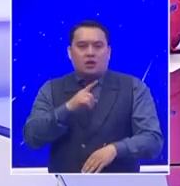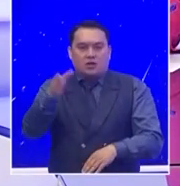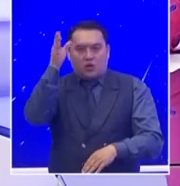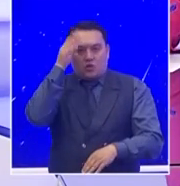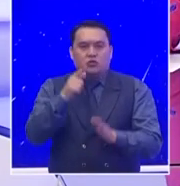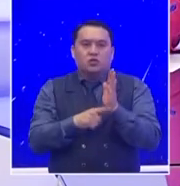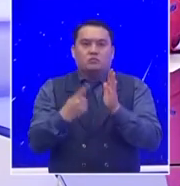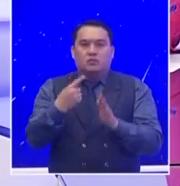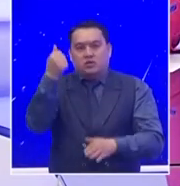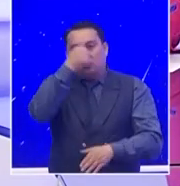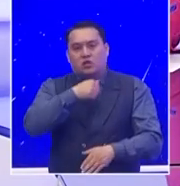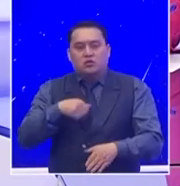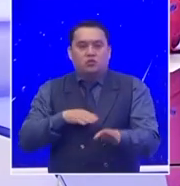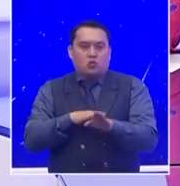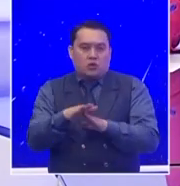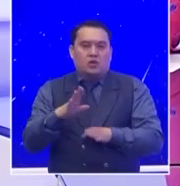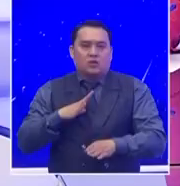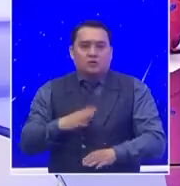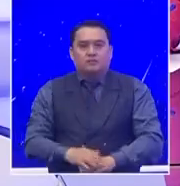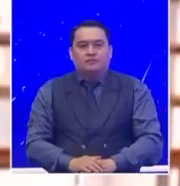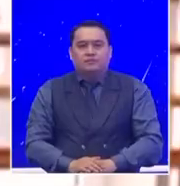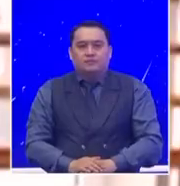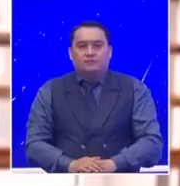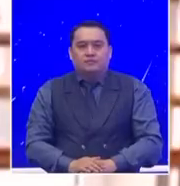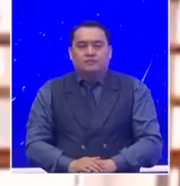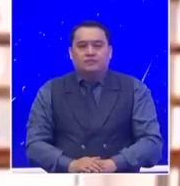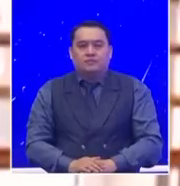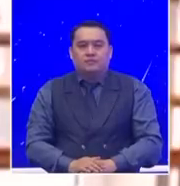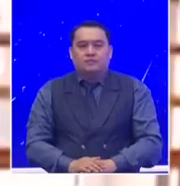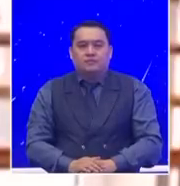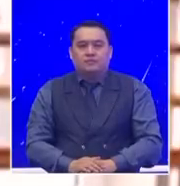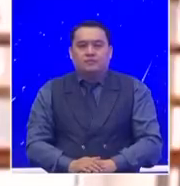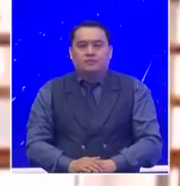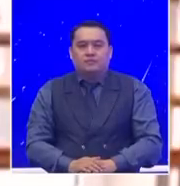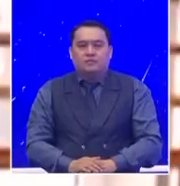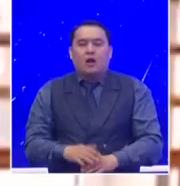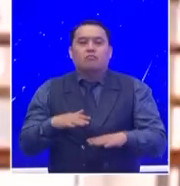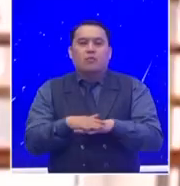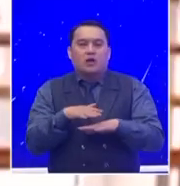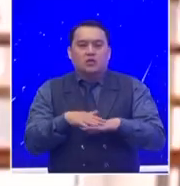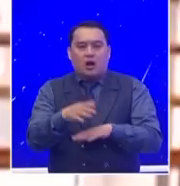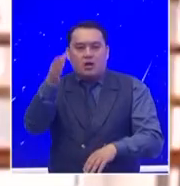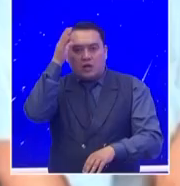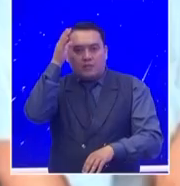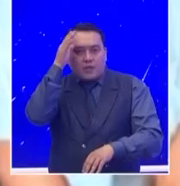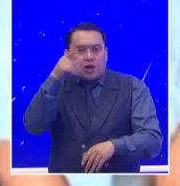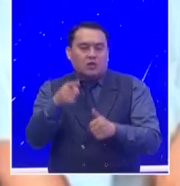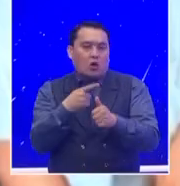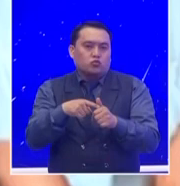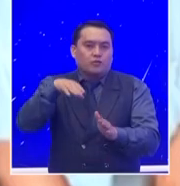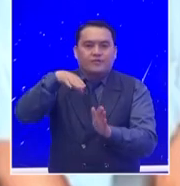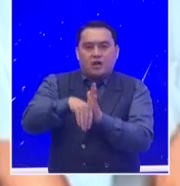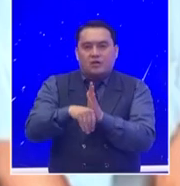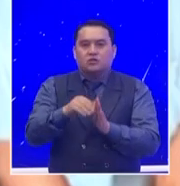докторы 71 жасқа толар еді. Смағұлов теоремасы, математика ғылымына осындай атпен жаңалық